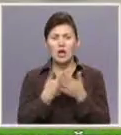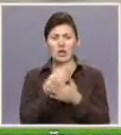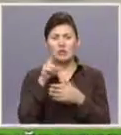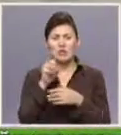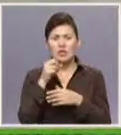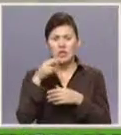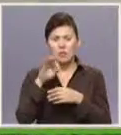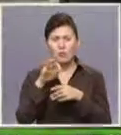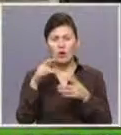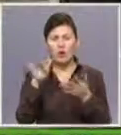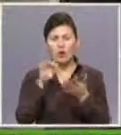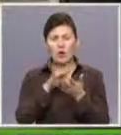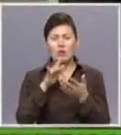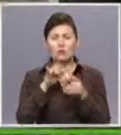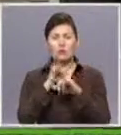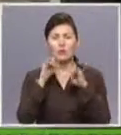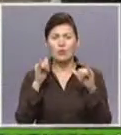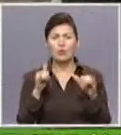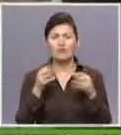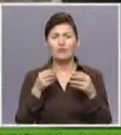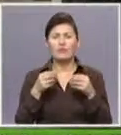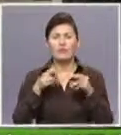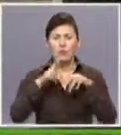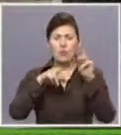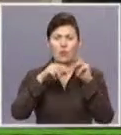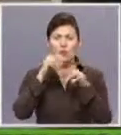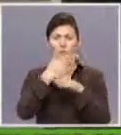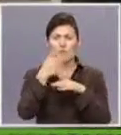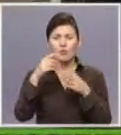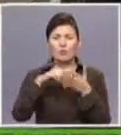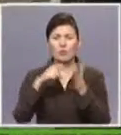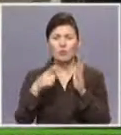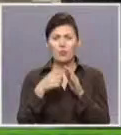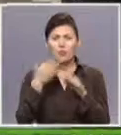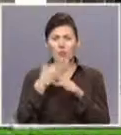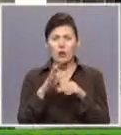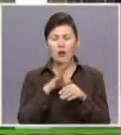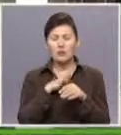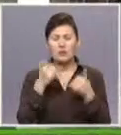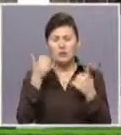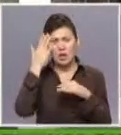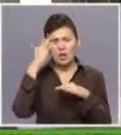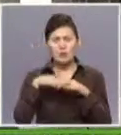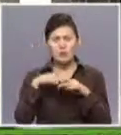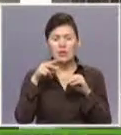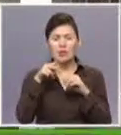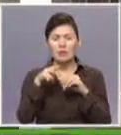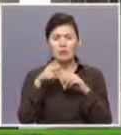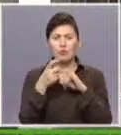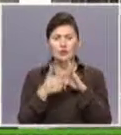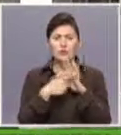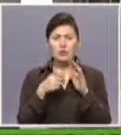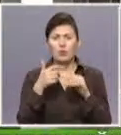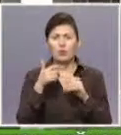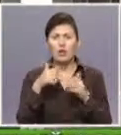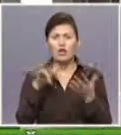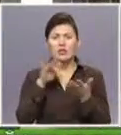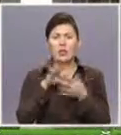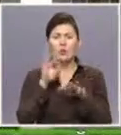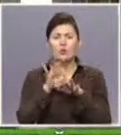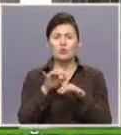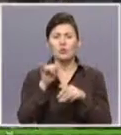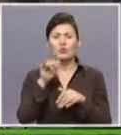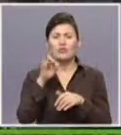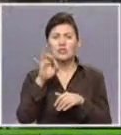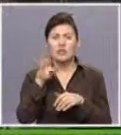жыл сайын дамып ұлғаюына байланысты бой көтерген. Ал бөлімнің дәл осы жерге орын тебуін әкім 2017 жылы қалада өтетін универсиадамен